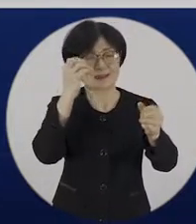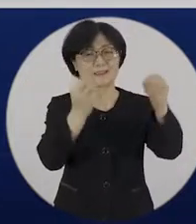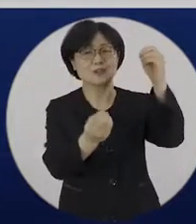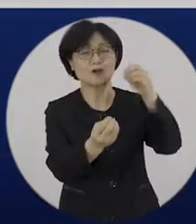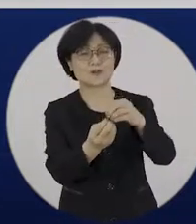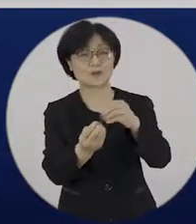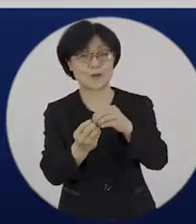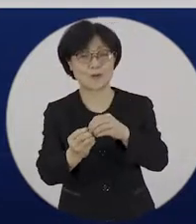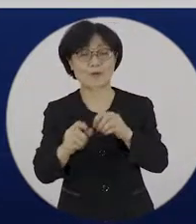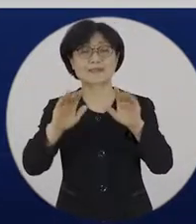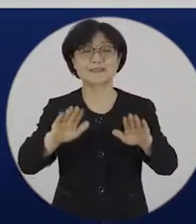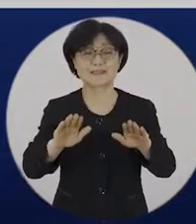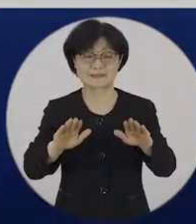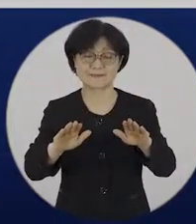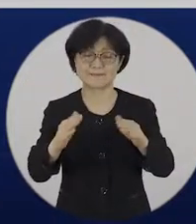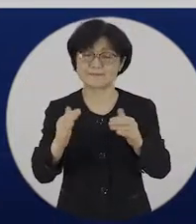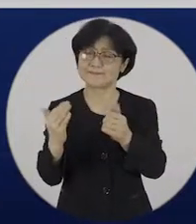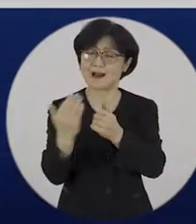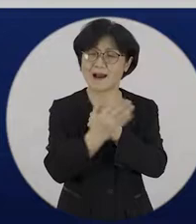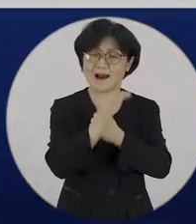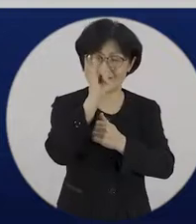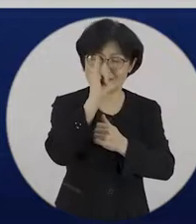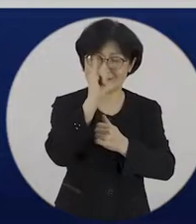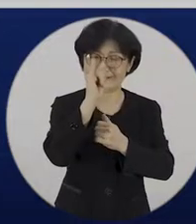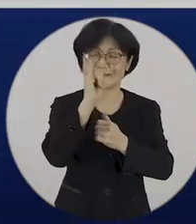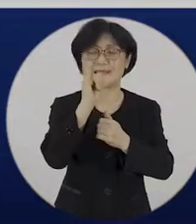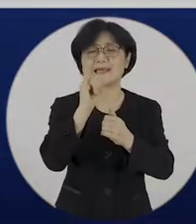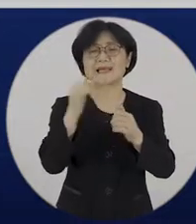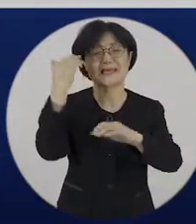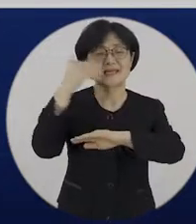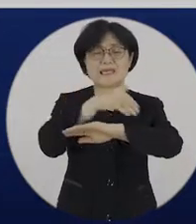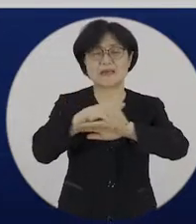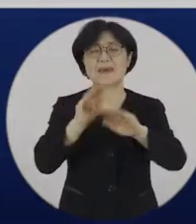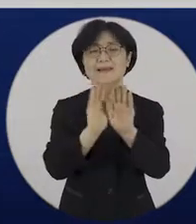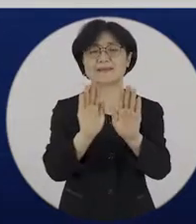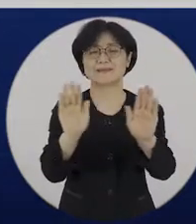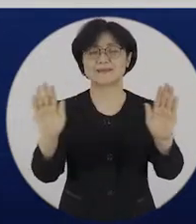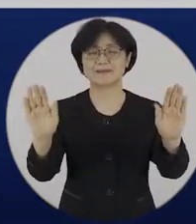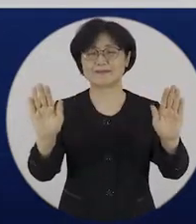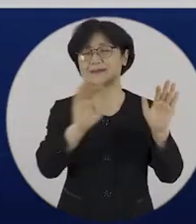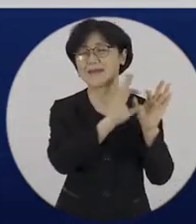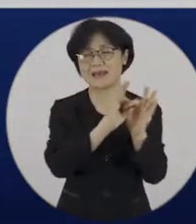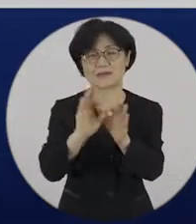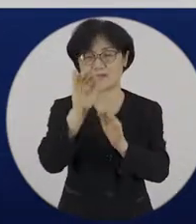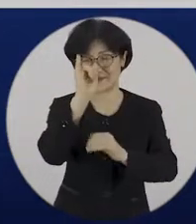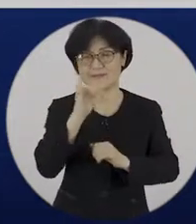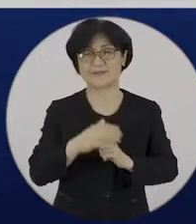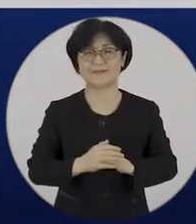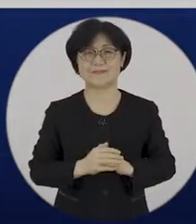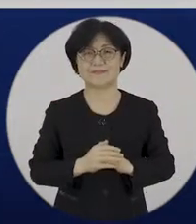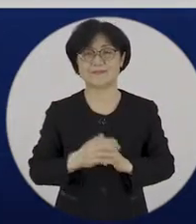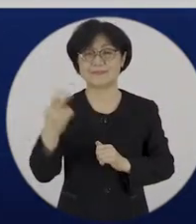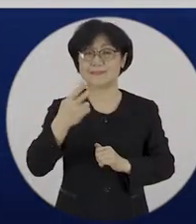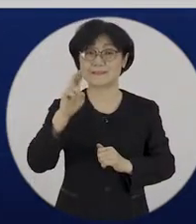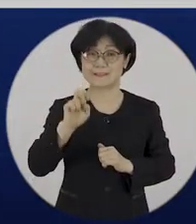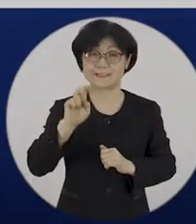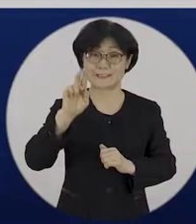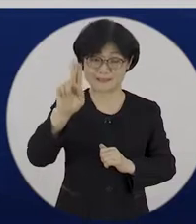전통과 현대를 아우르는 경제 맥 초청 기획전을 지속적으로 개최해 오고 있는데요